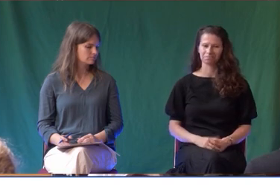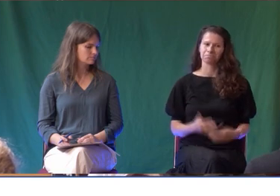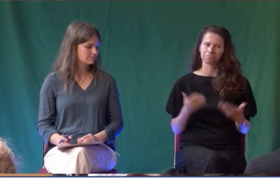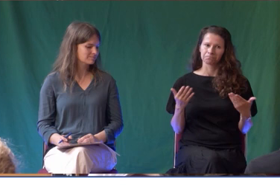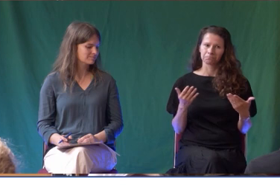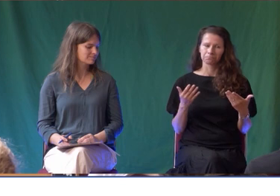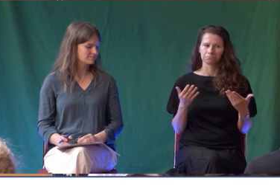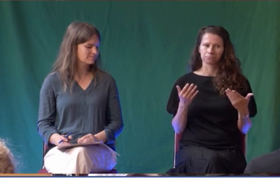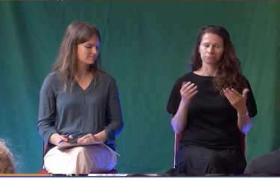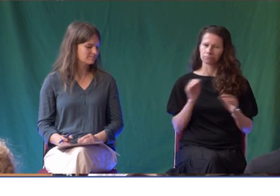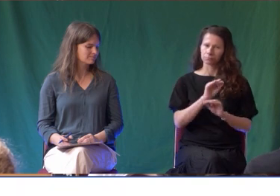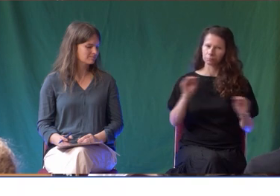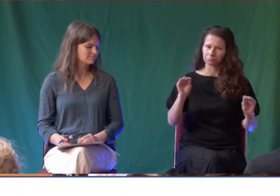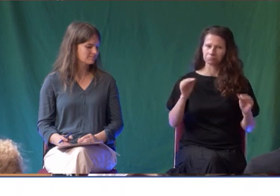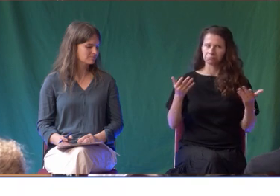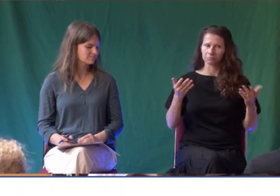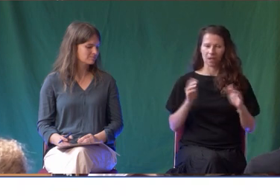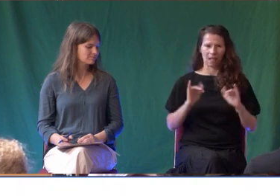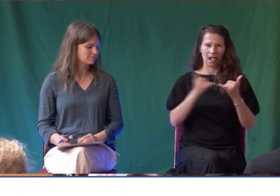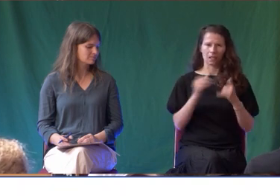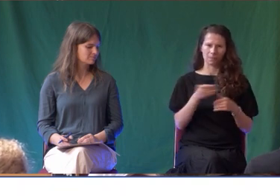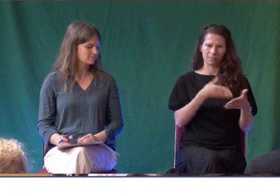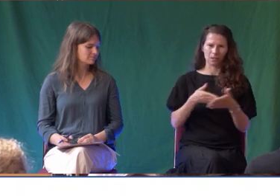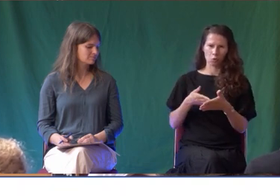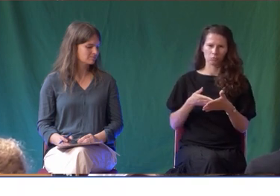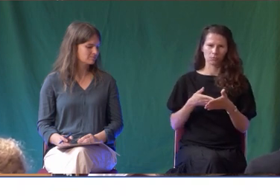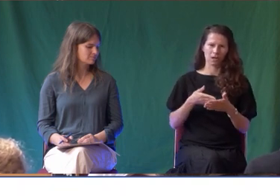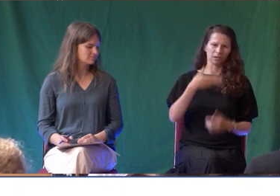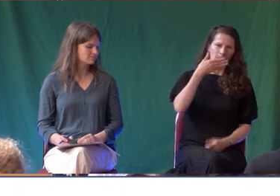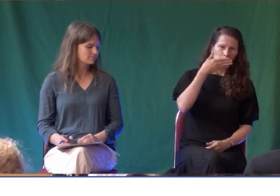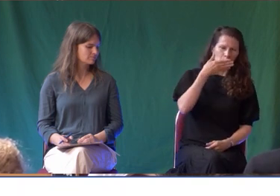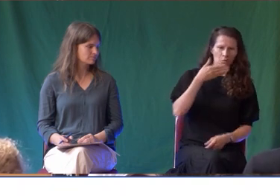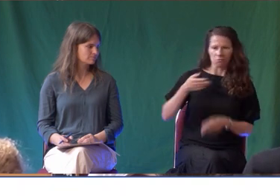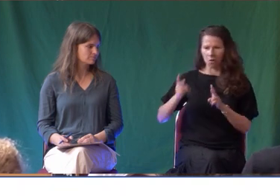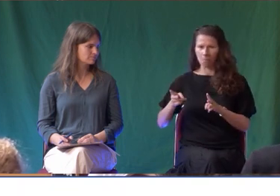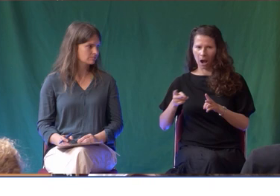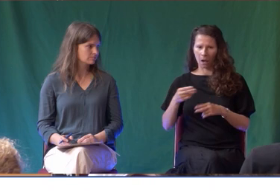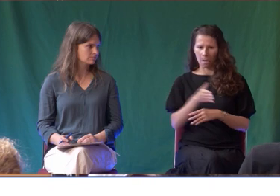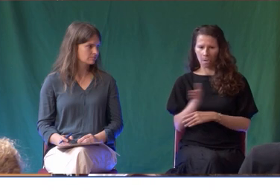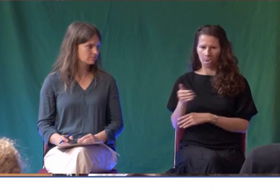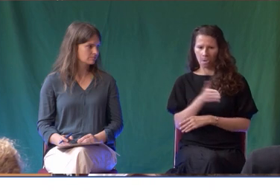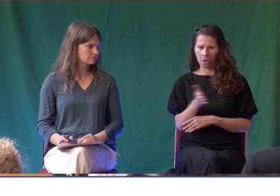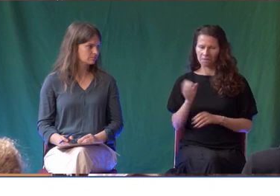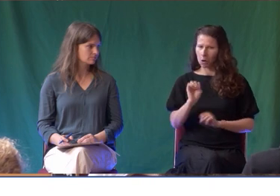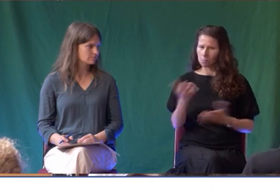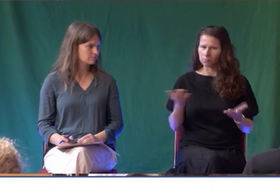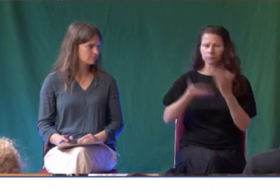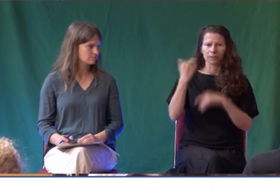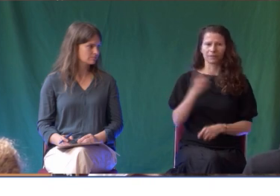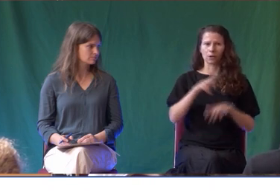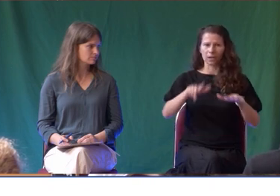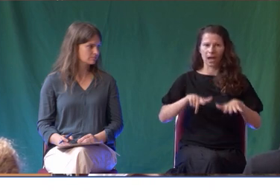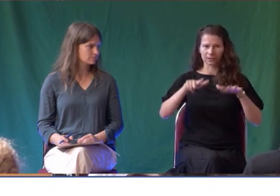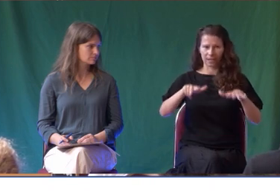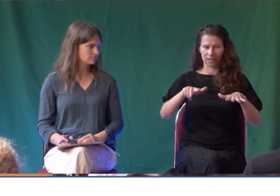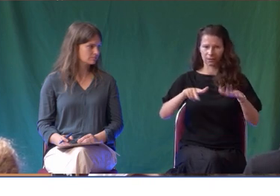warum Eltern mit Behinderung zwischen Tabu Normalität 2018 stellt mir im Rahmen des Fachtages zwischen